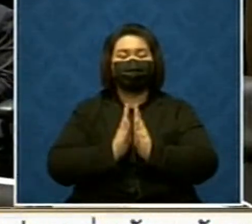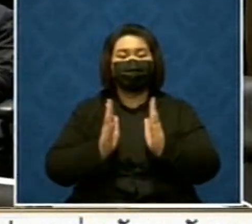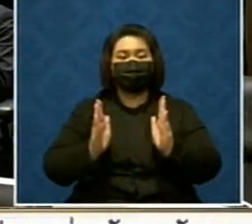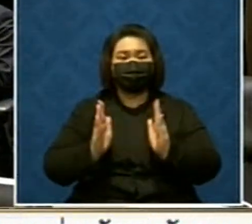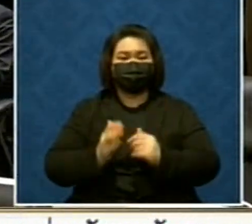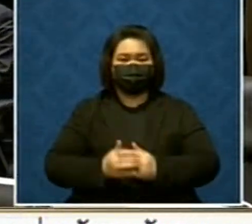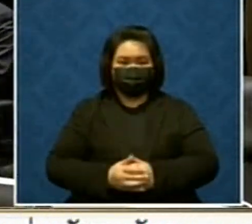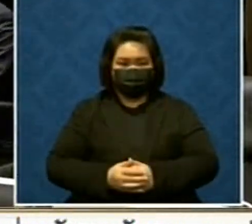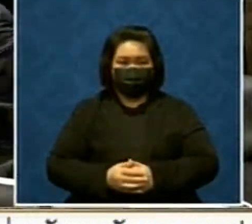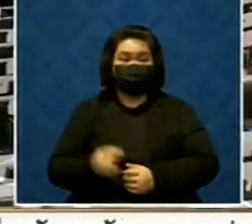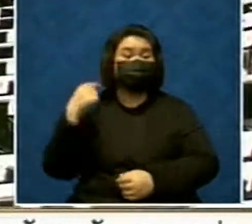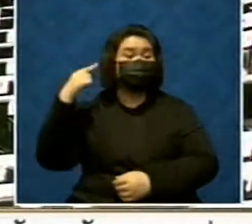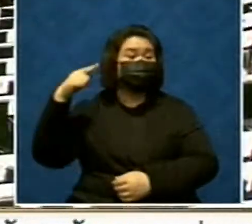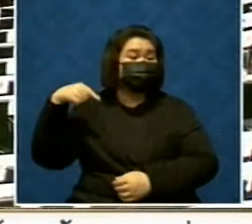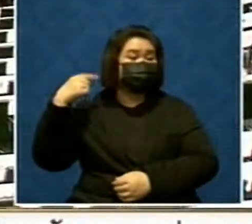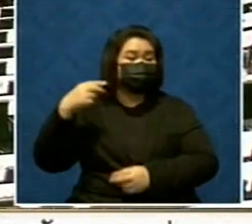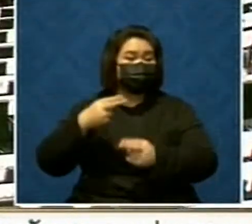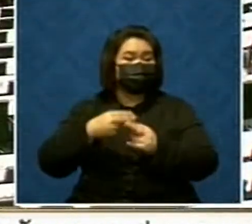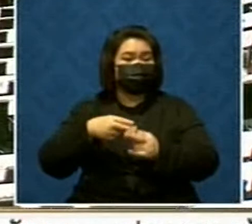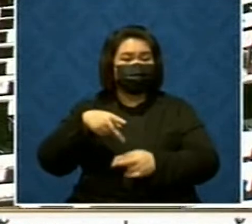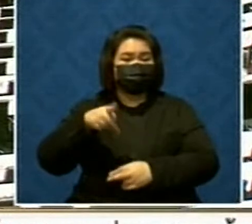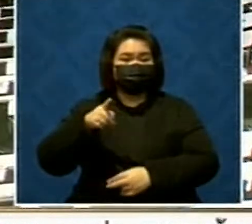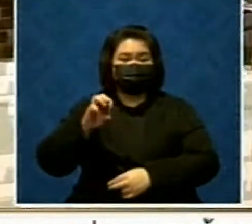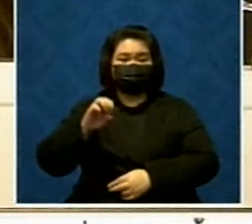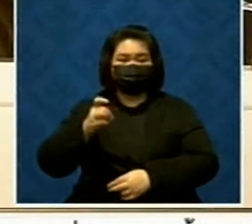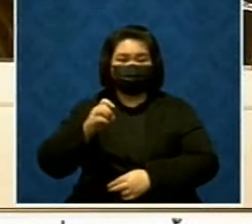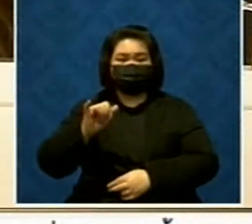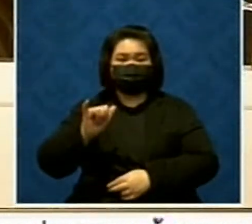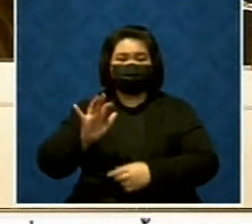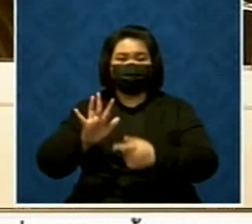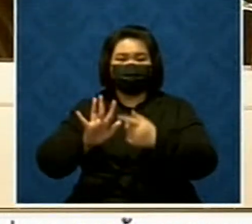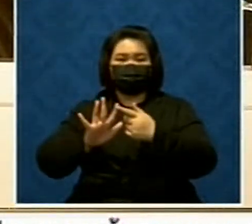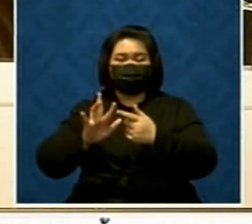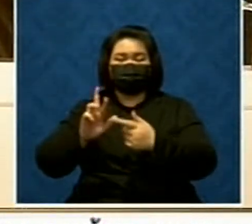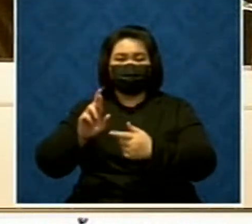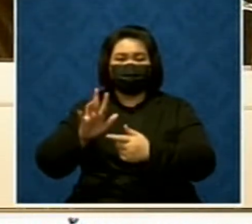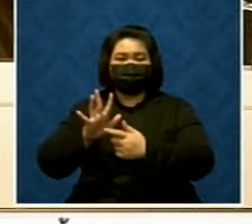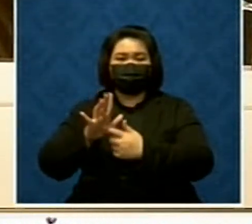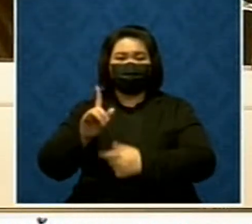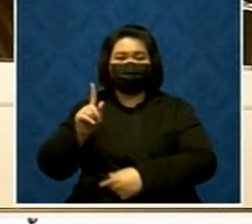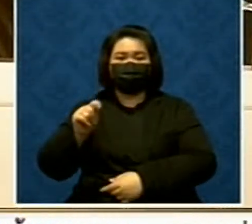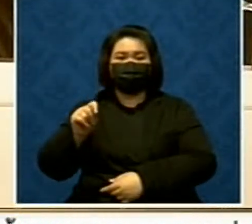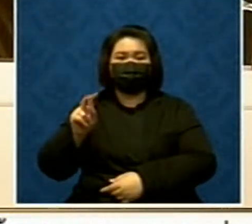นางสาวปิยรัตน์ ติยรภัยรัตน์ครับ